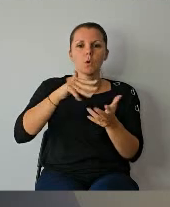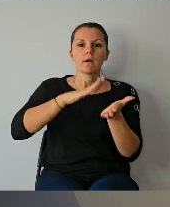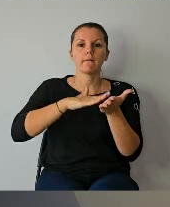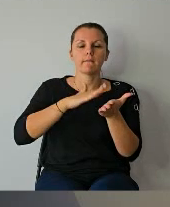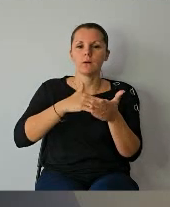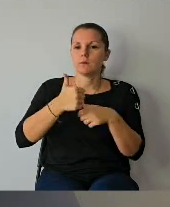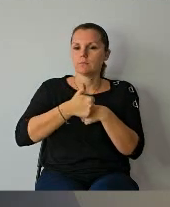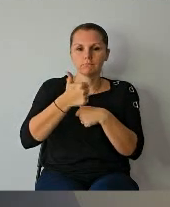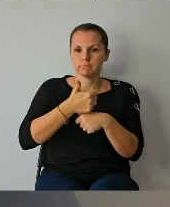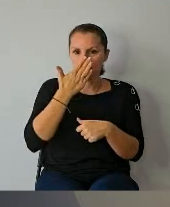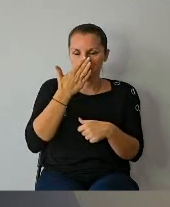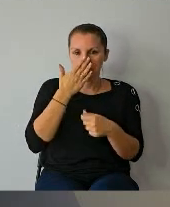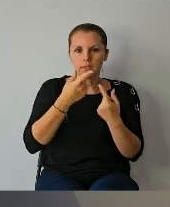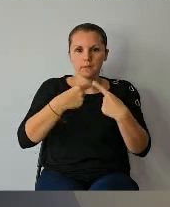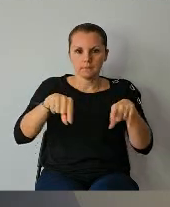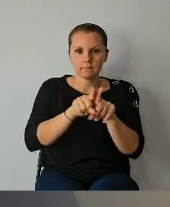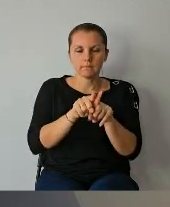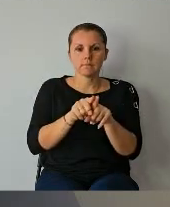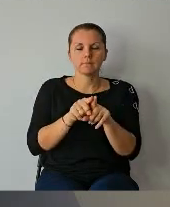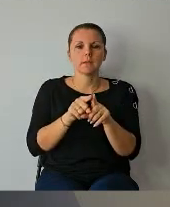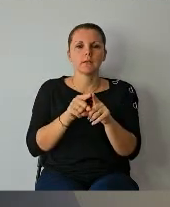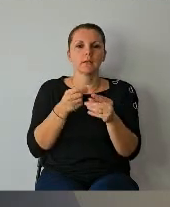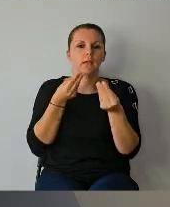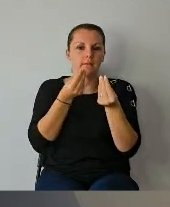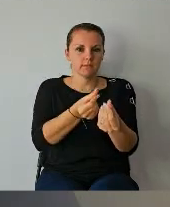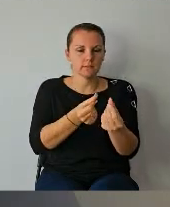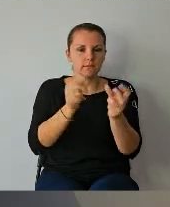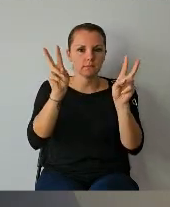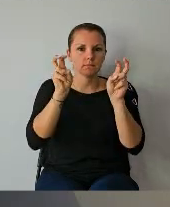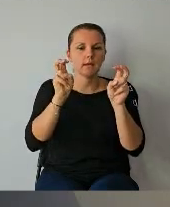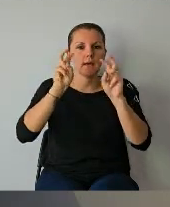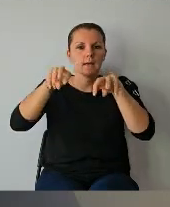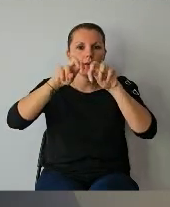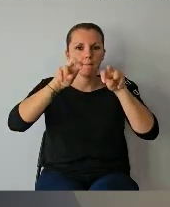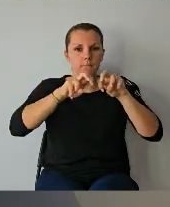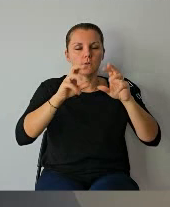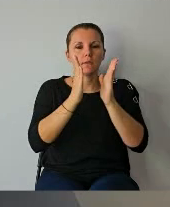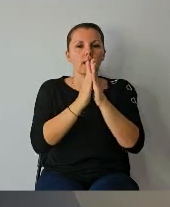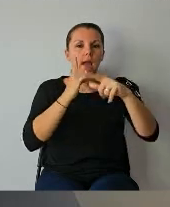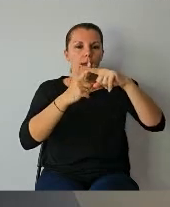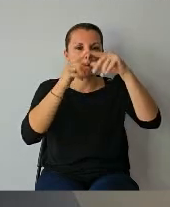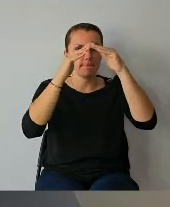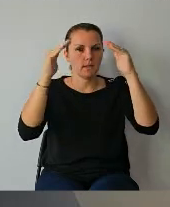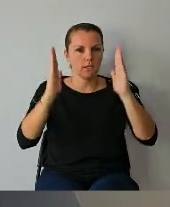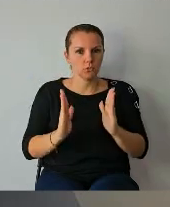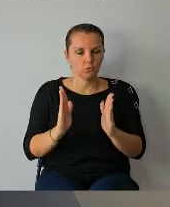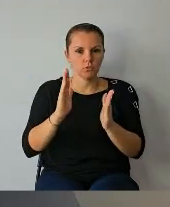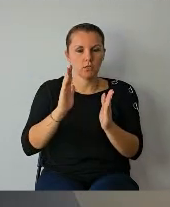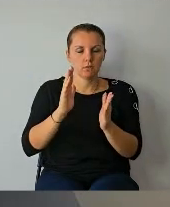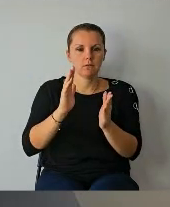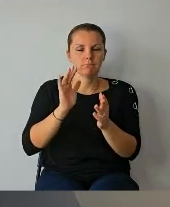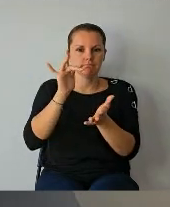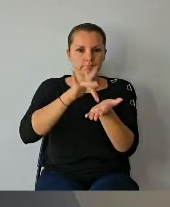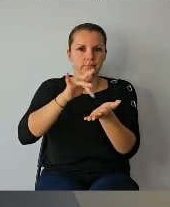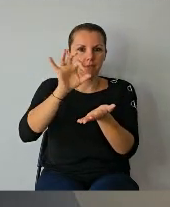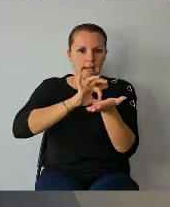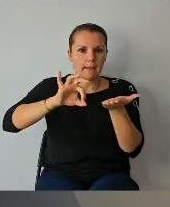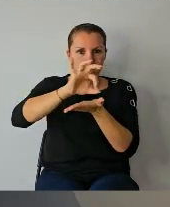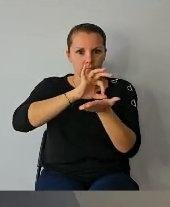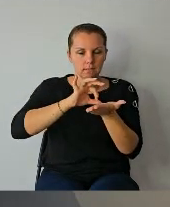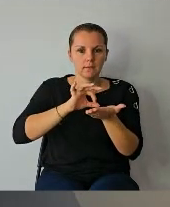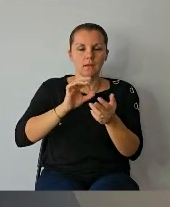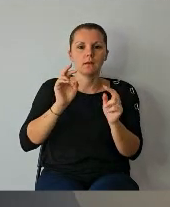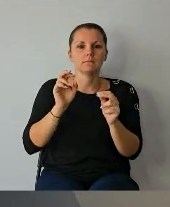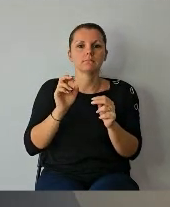Uchwała ta dotyczy realizacji inwestycji pod nazwą remont kaplicy w gminie Boguchwała w kwocie 300 tysięcy złotych.